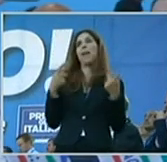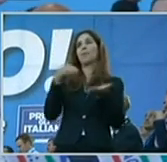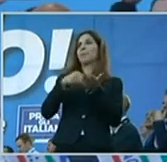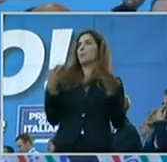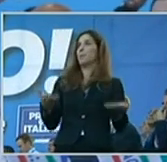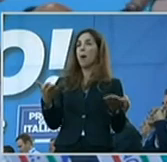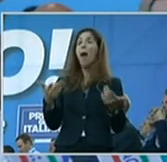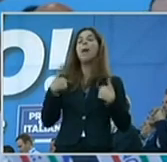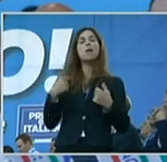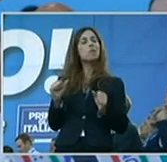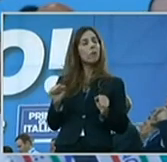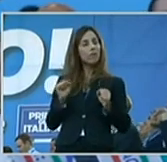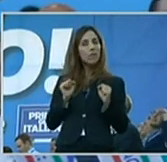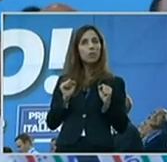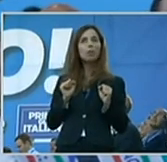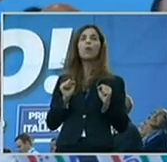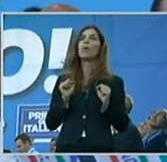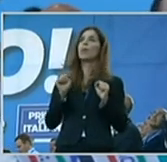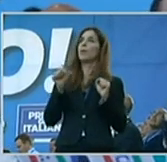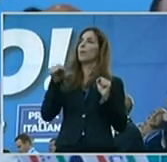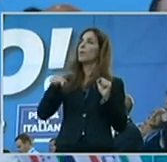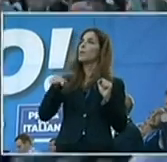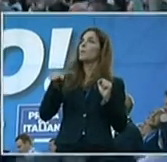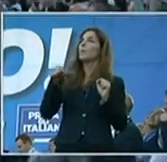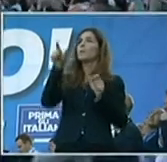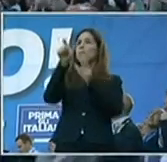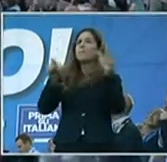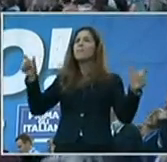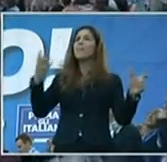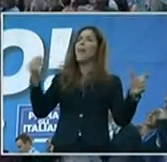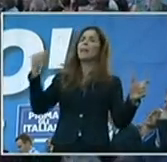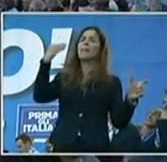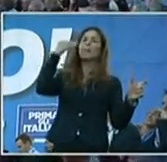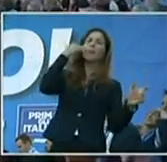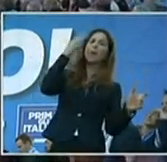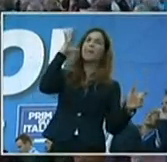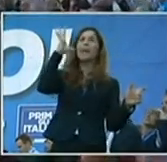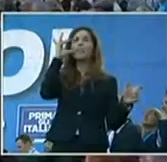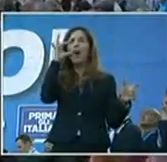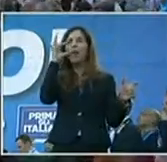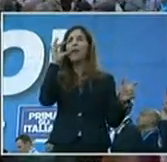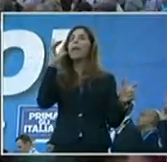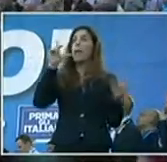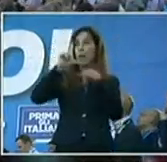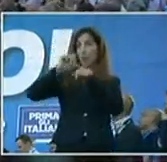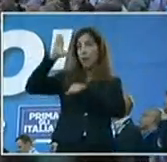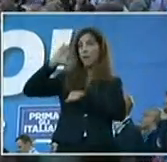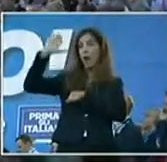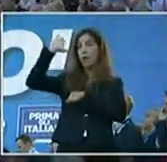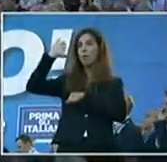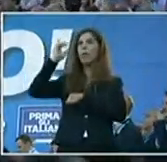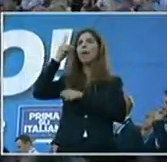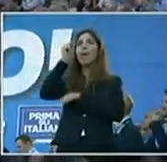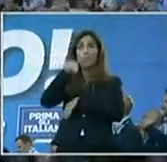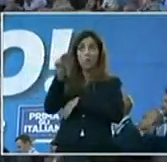questa piazza ci sono anche tante donne e tanti uomini che magari una volta